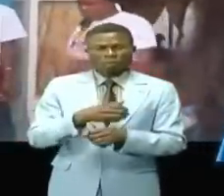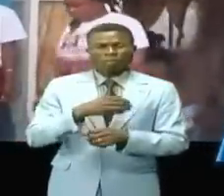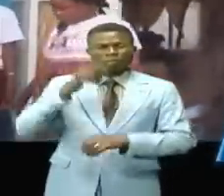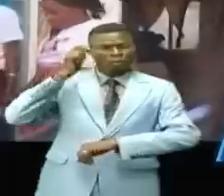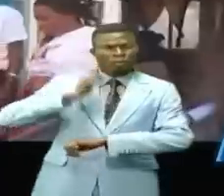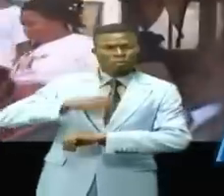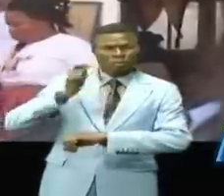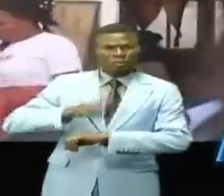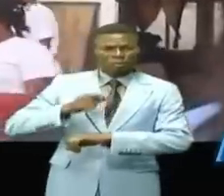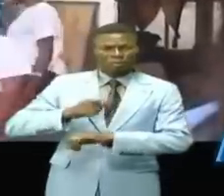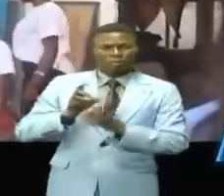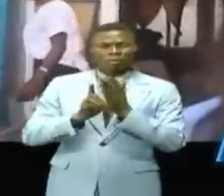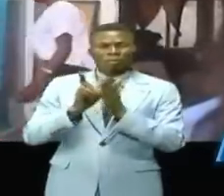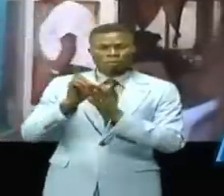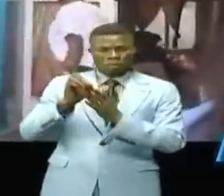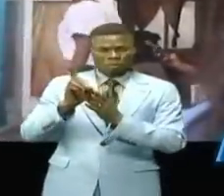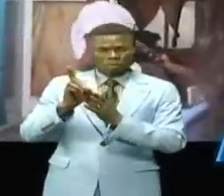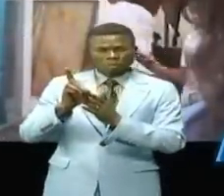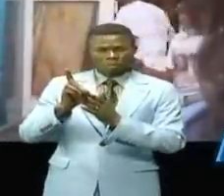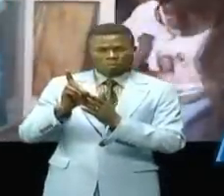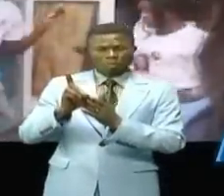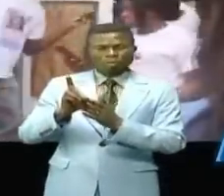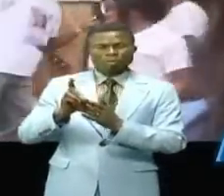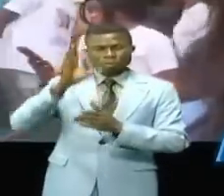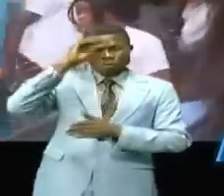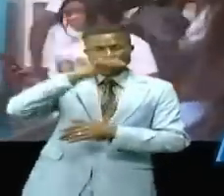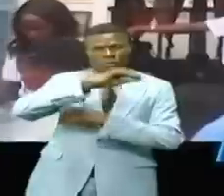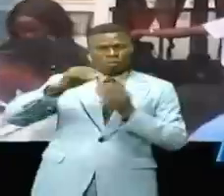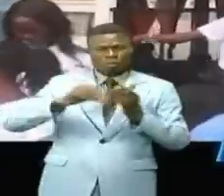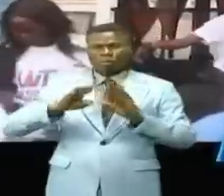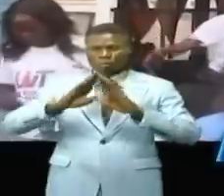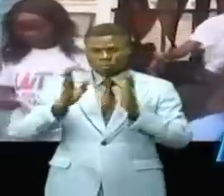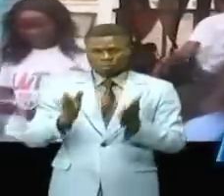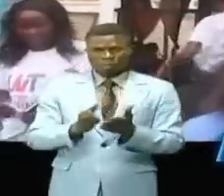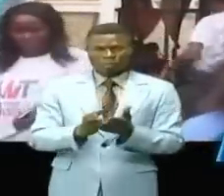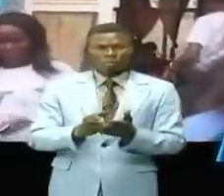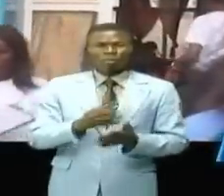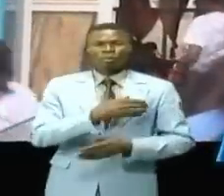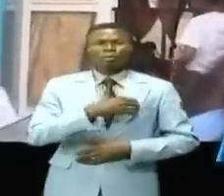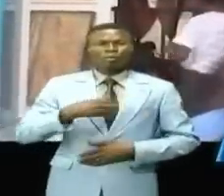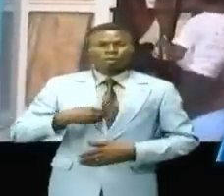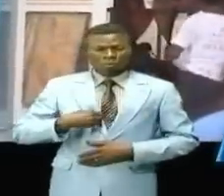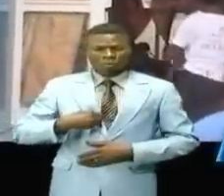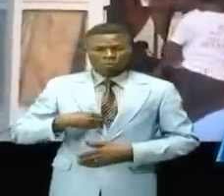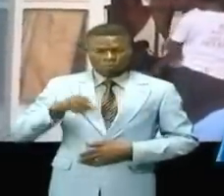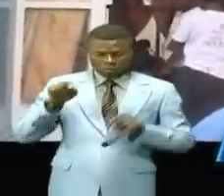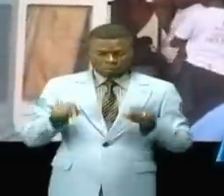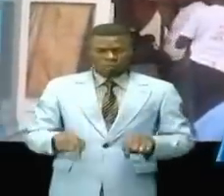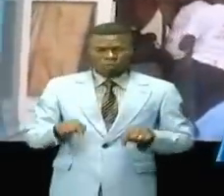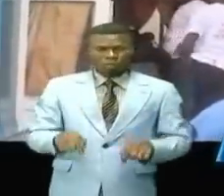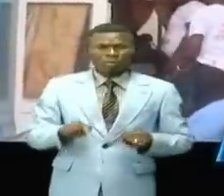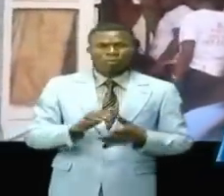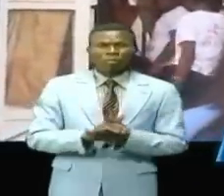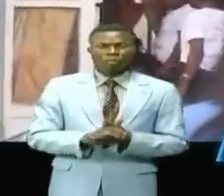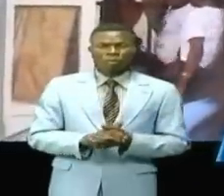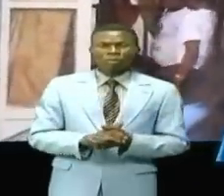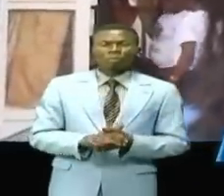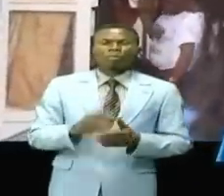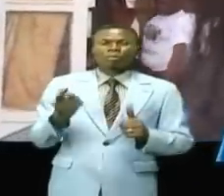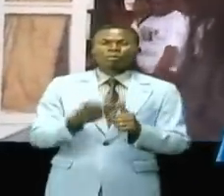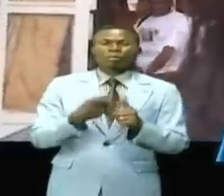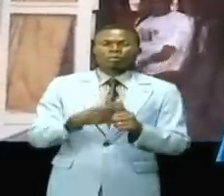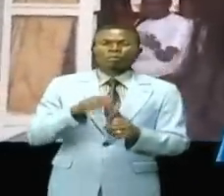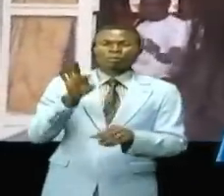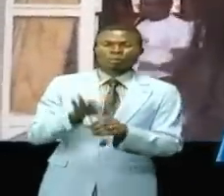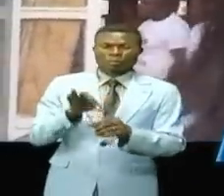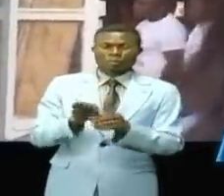justice, le développement qui met l'homme au centre de tout. La femme d'hier n'est plus la femme d'aujourd'hui. Et surtout pour les